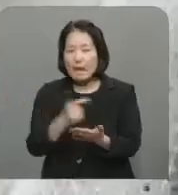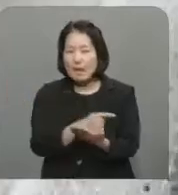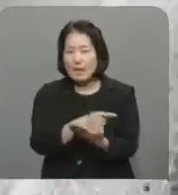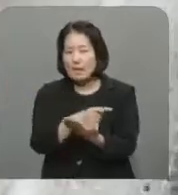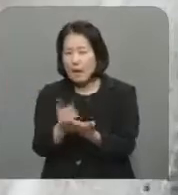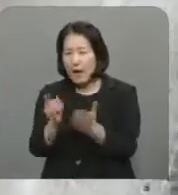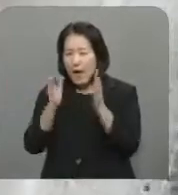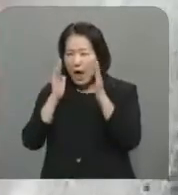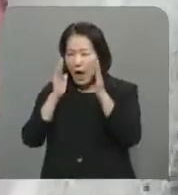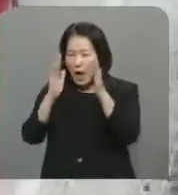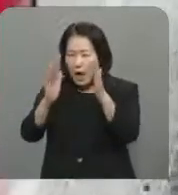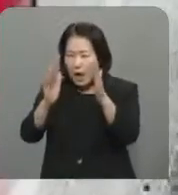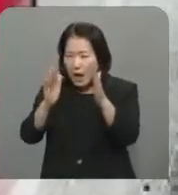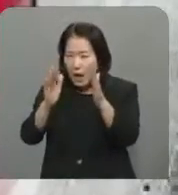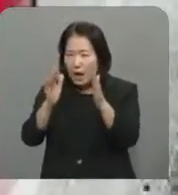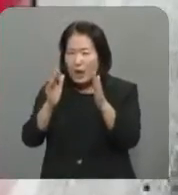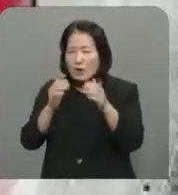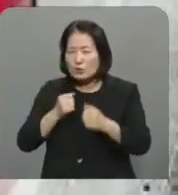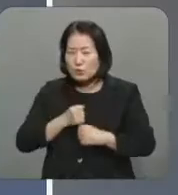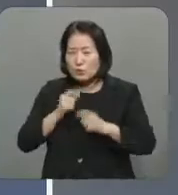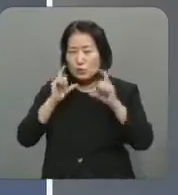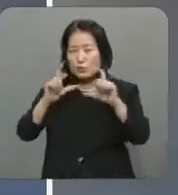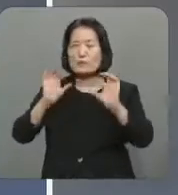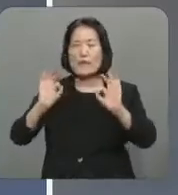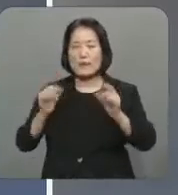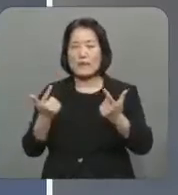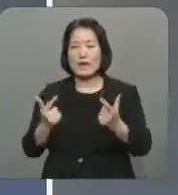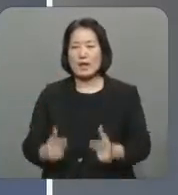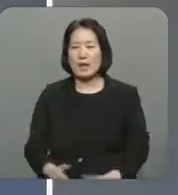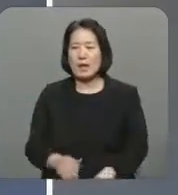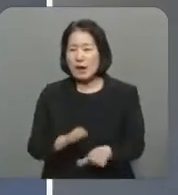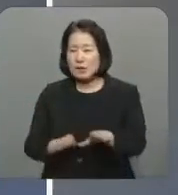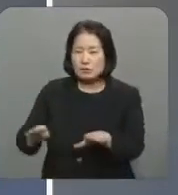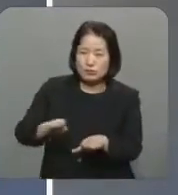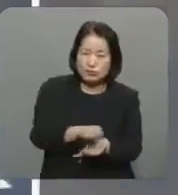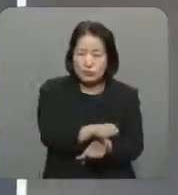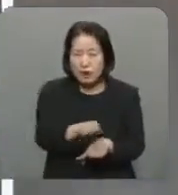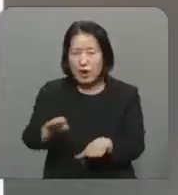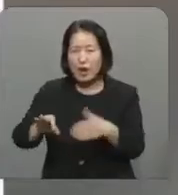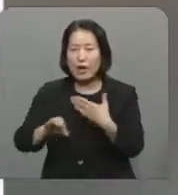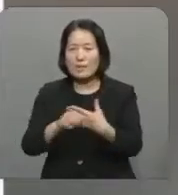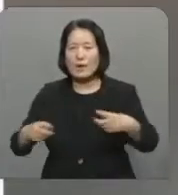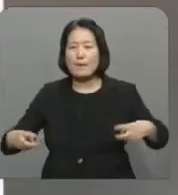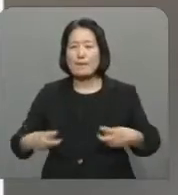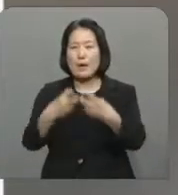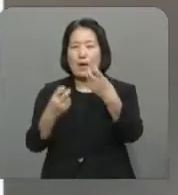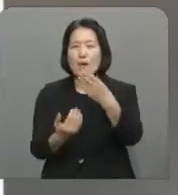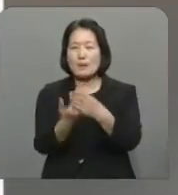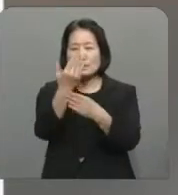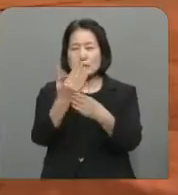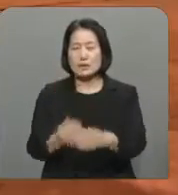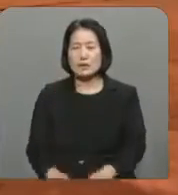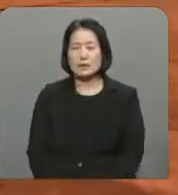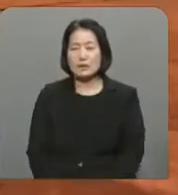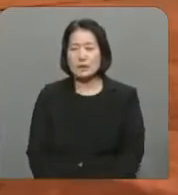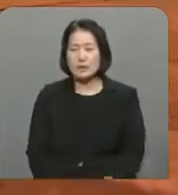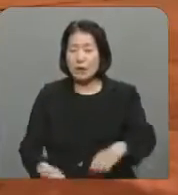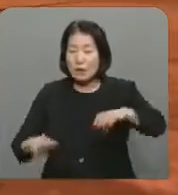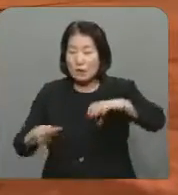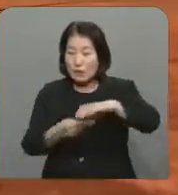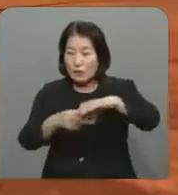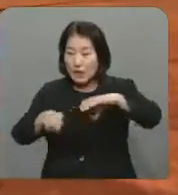주된 사고 원인으로 보고 있습니다 갑작스러운 차선 변경 도 사고 위험을 키울 수 있습니다 공간이 좁아